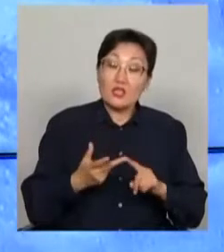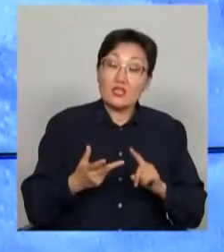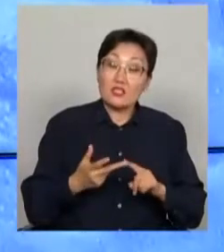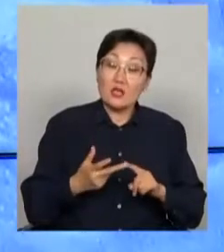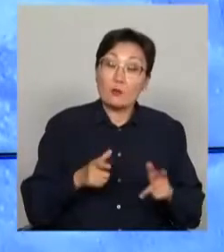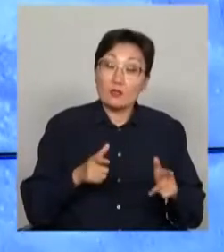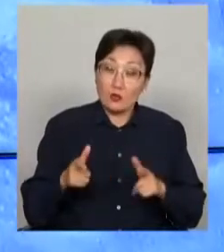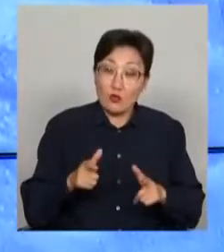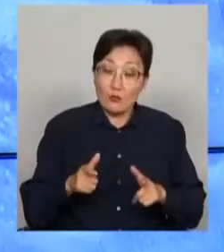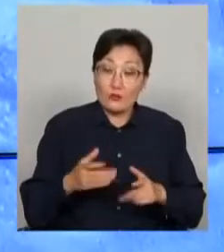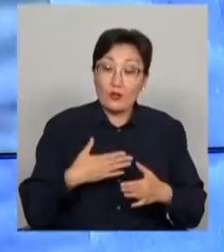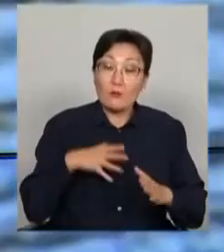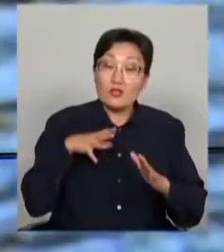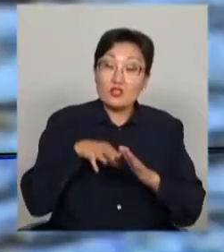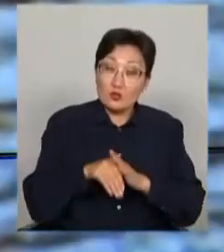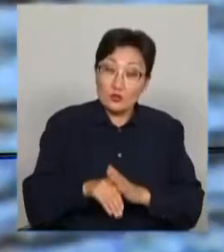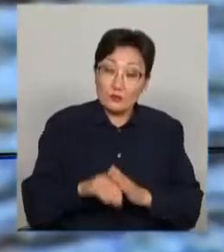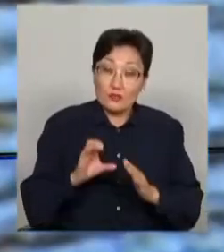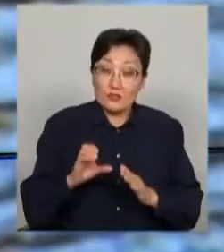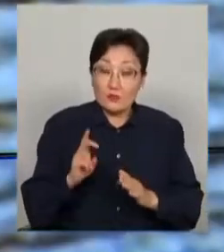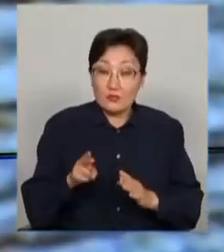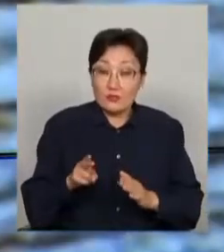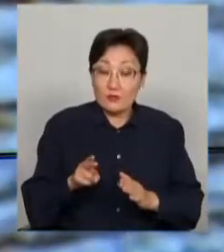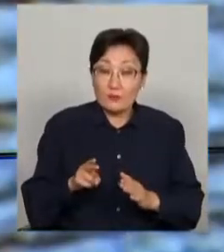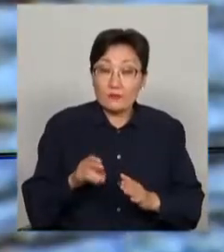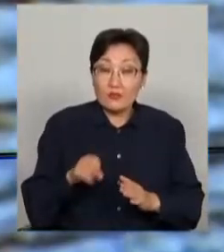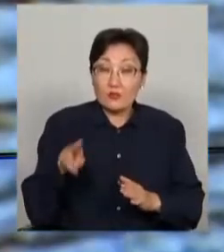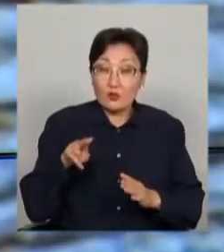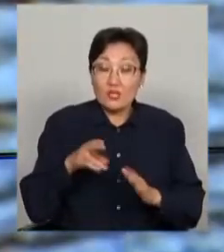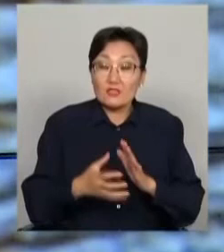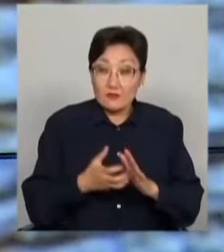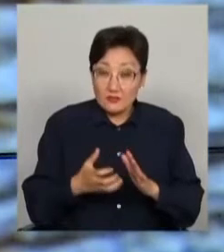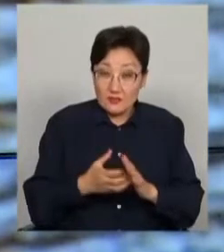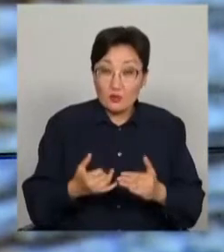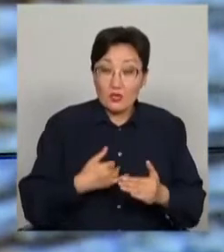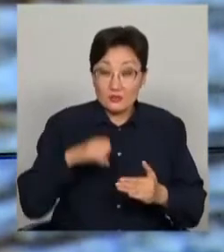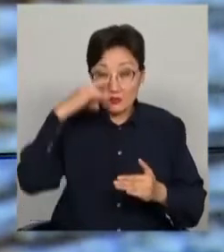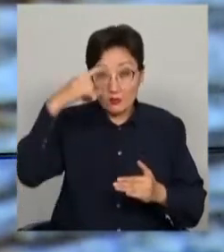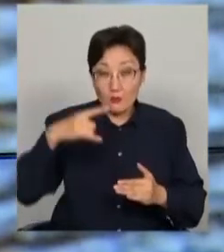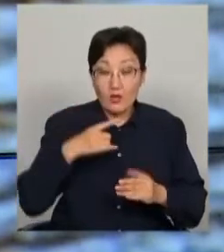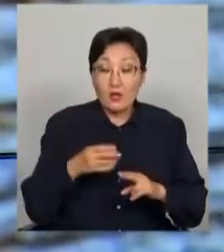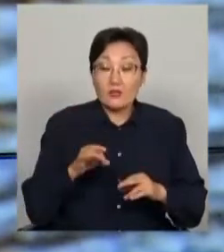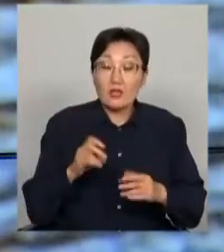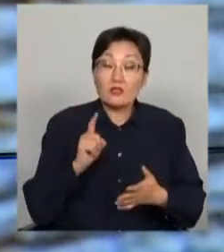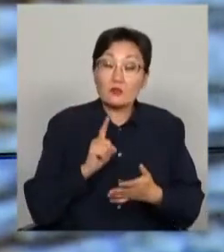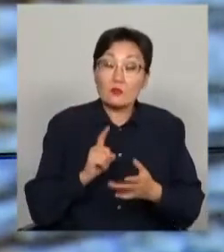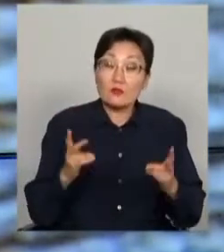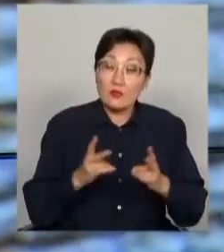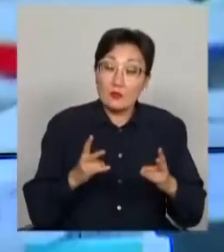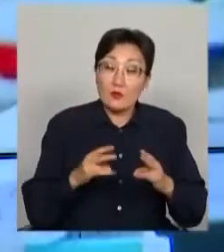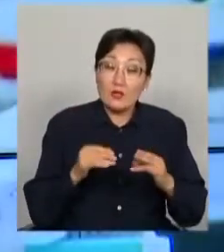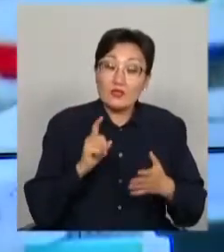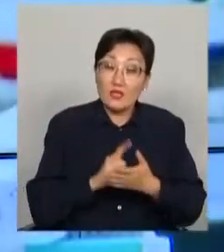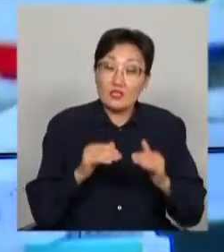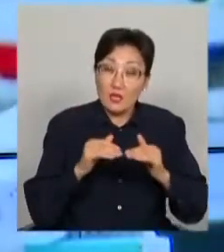это так как мы относимся к эндемической зоне по йод-дефициту, она необходимо должна определить